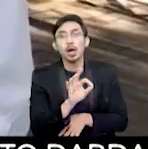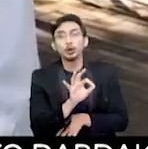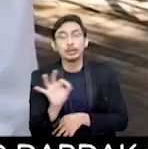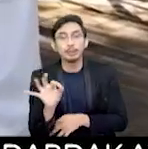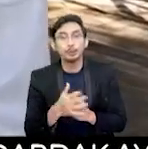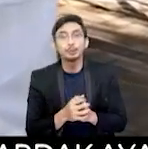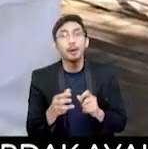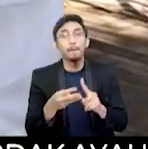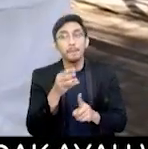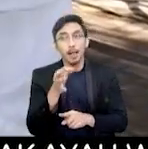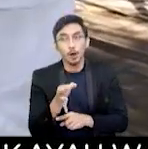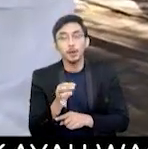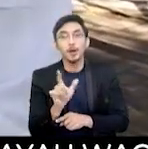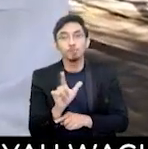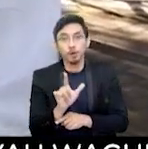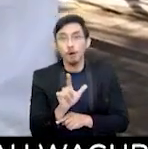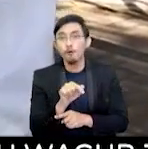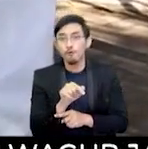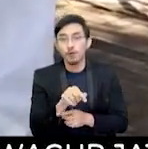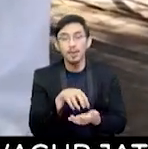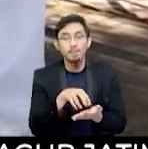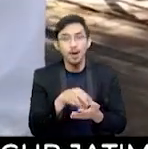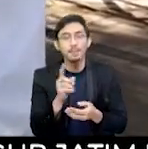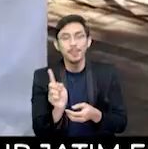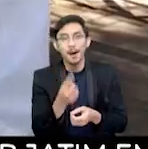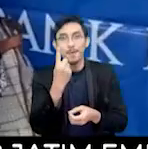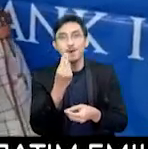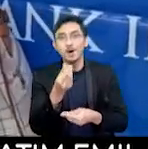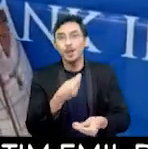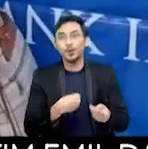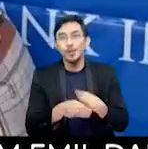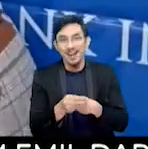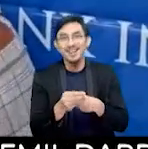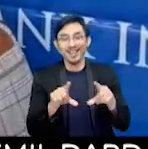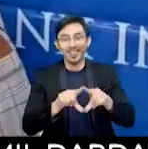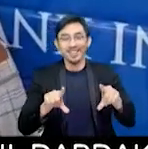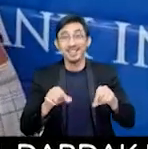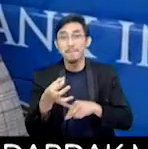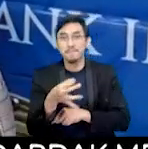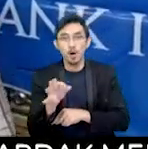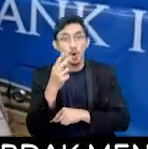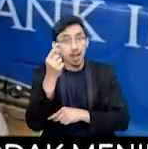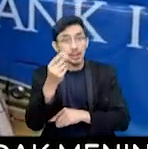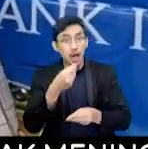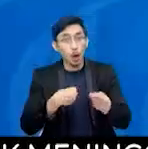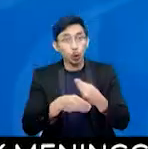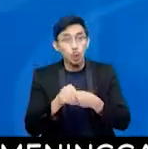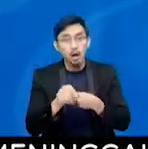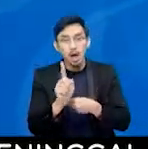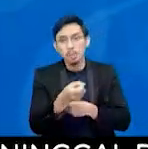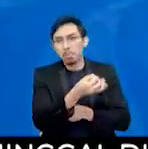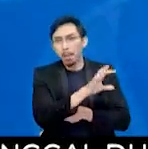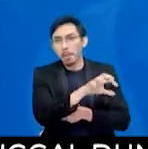baru dengan nilai satu paket seharga Rp200.000 Balai Kota Solo menjadi lokasi pertama pertukaran uang kertas rupiah baru